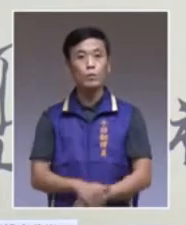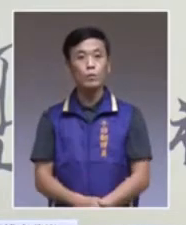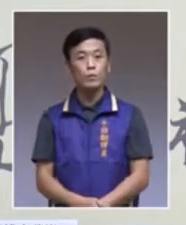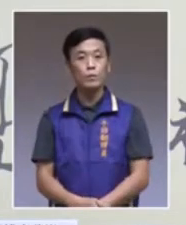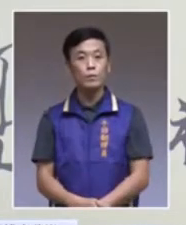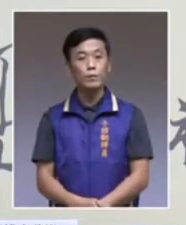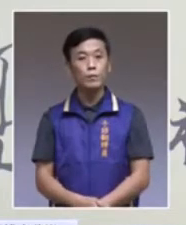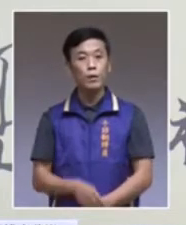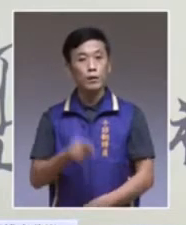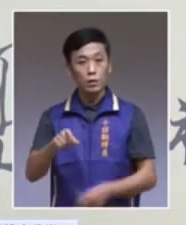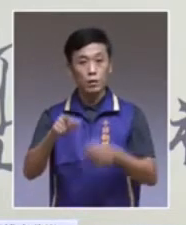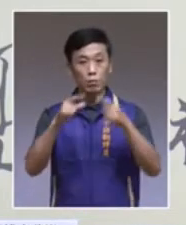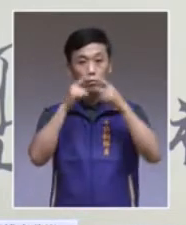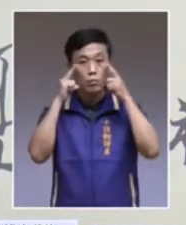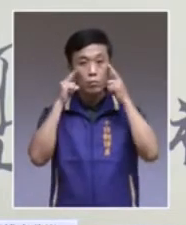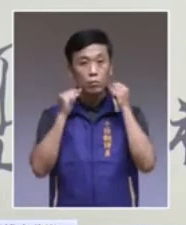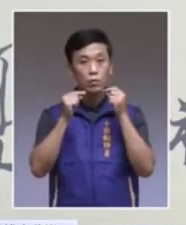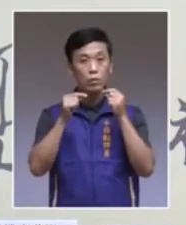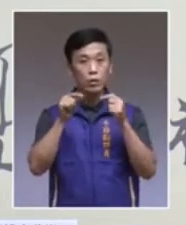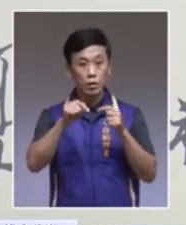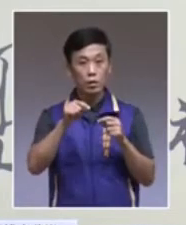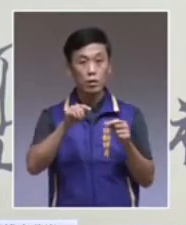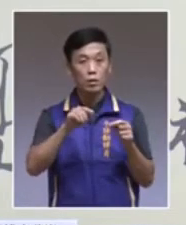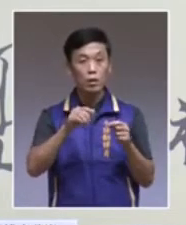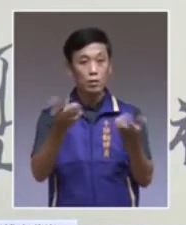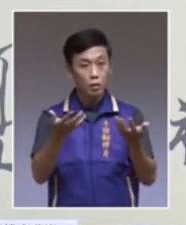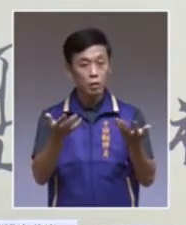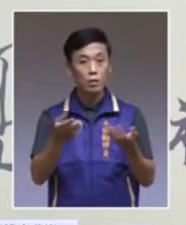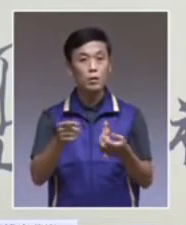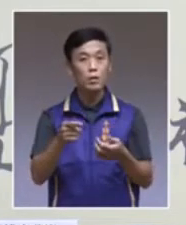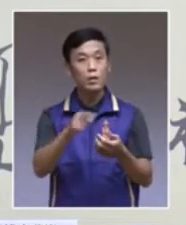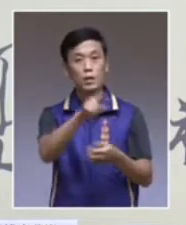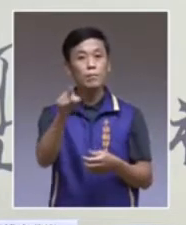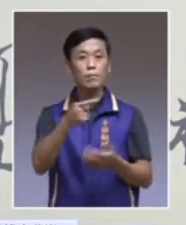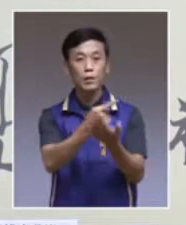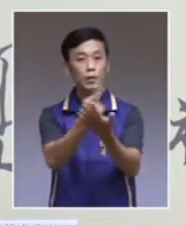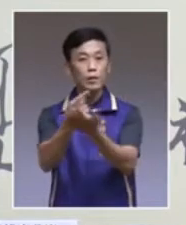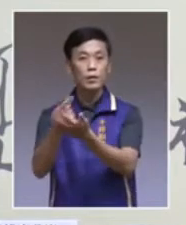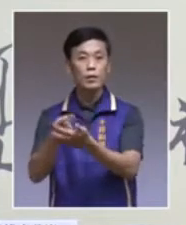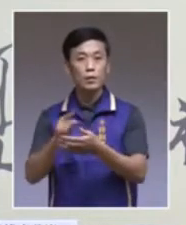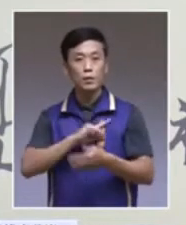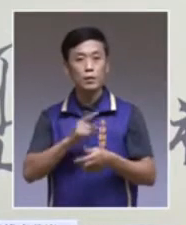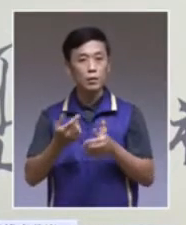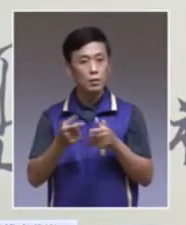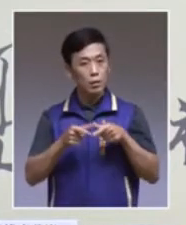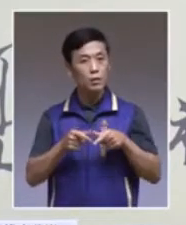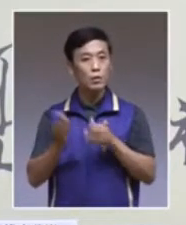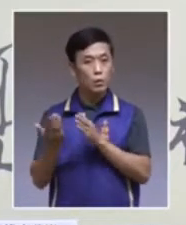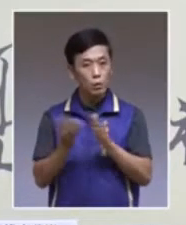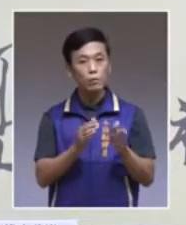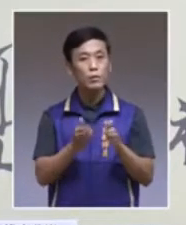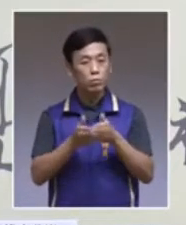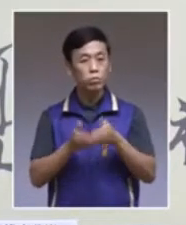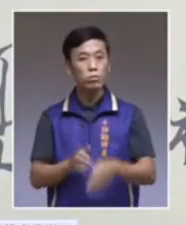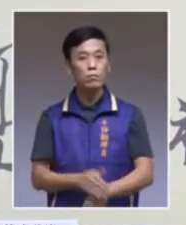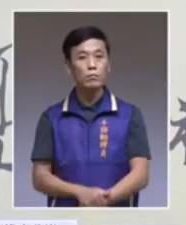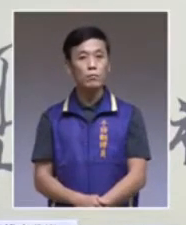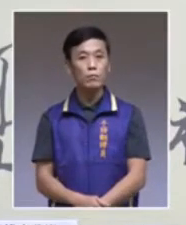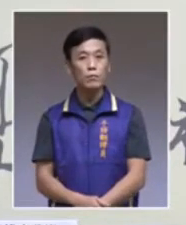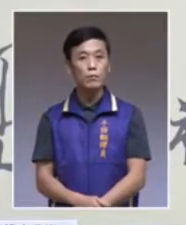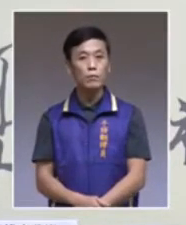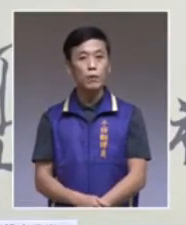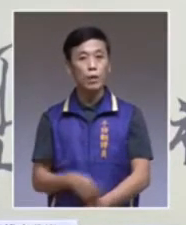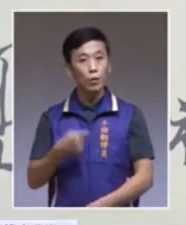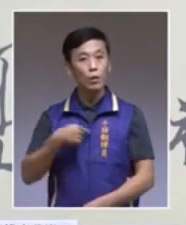的就是说这个戴口罩的这个部分，这个大家也心里有一点准备也会比较好。所以